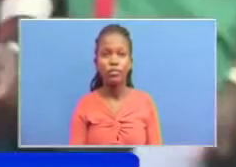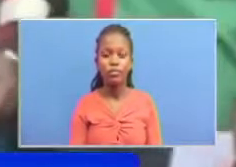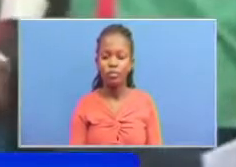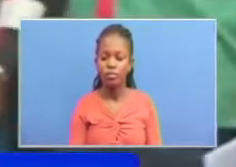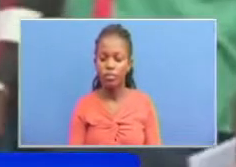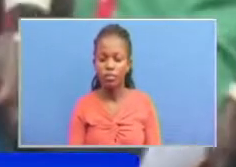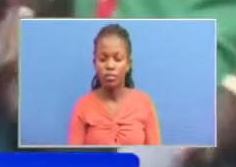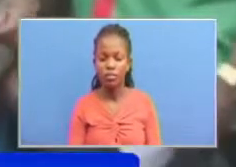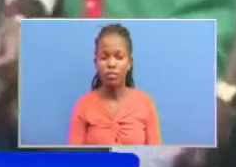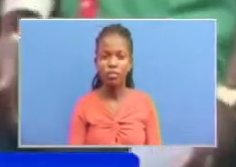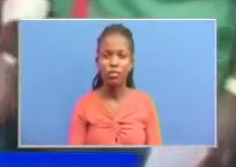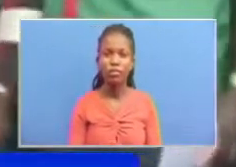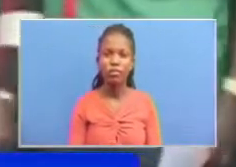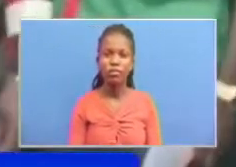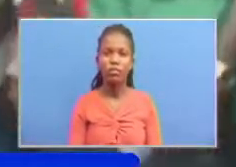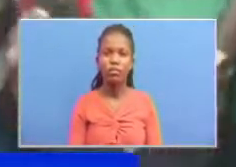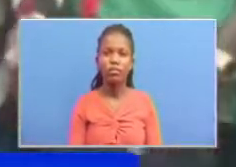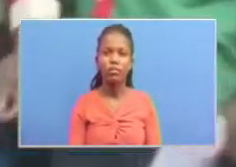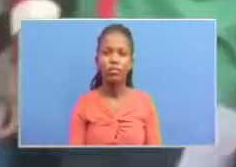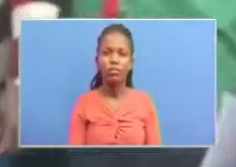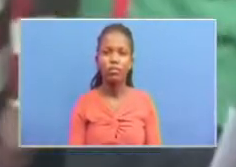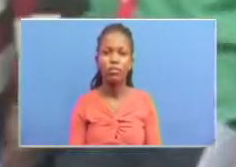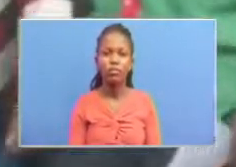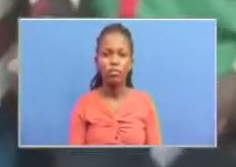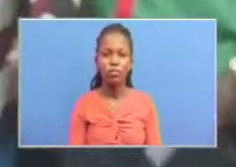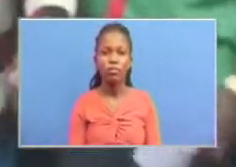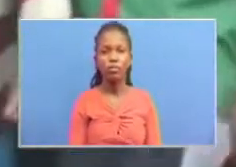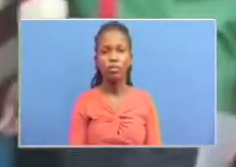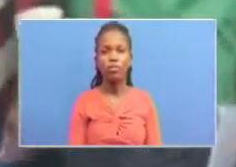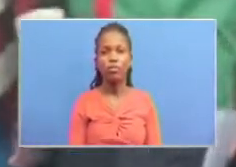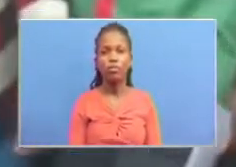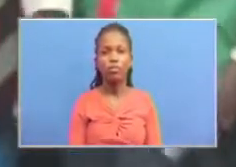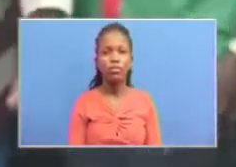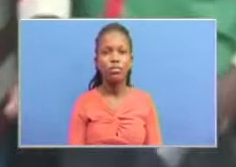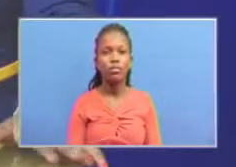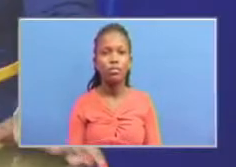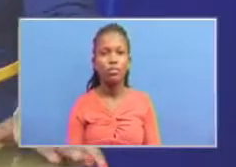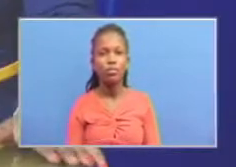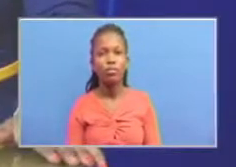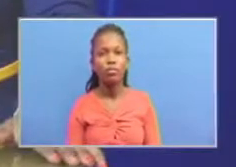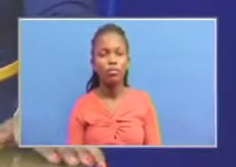ilovi. Nyenito Benjamin Mwaka.